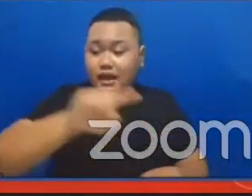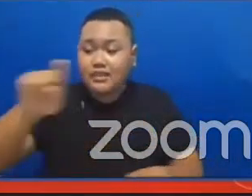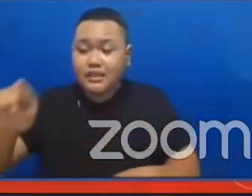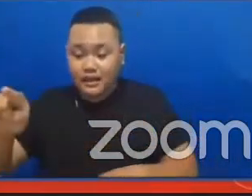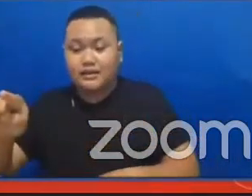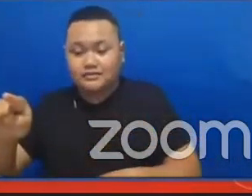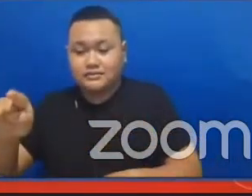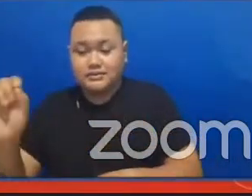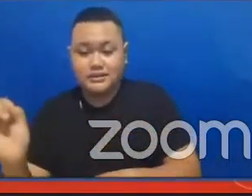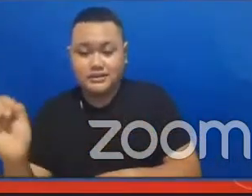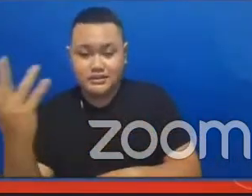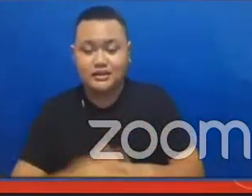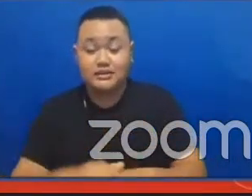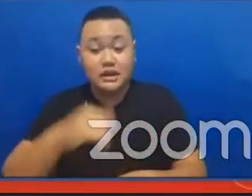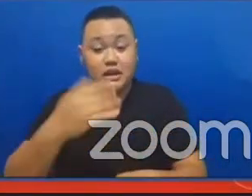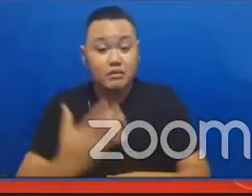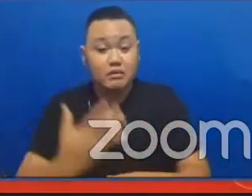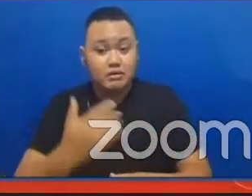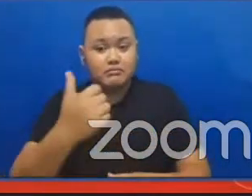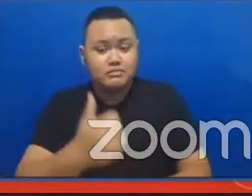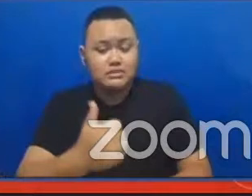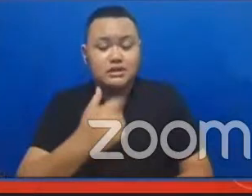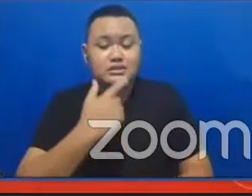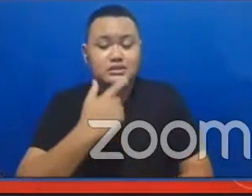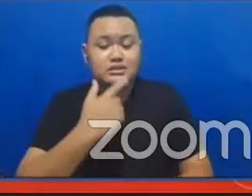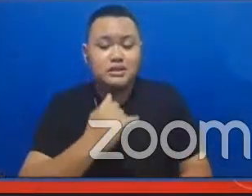memanipulasi air yang digunakan itu bisa